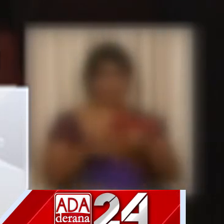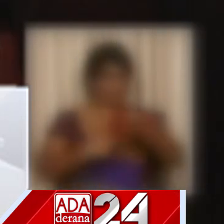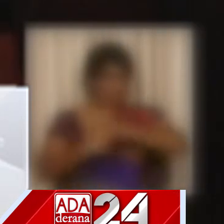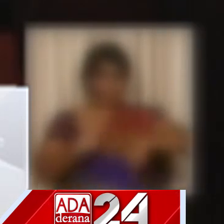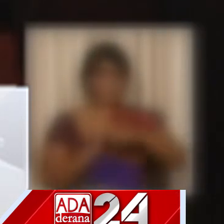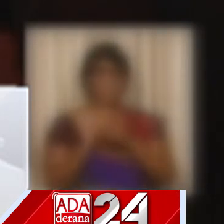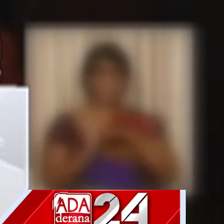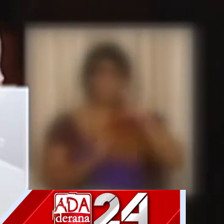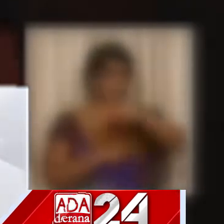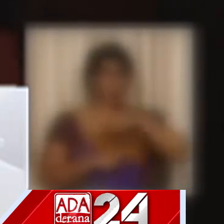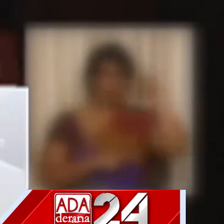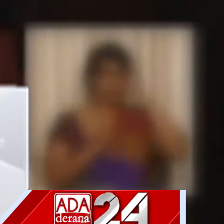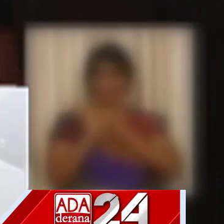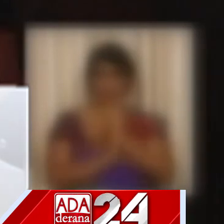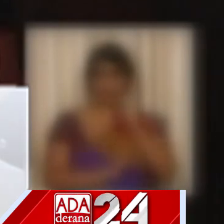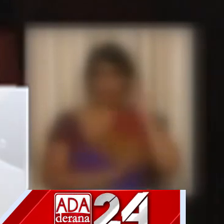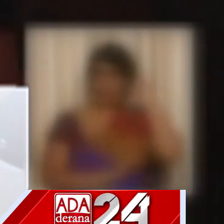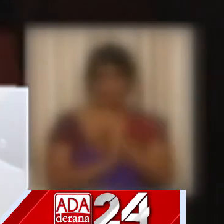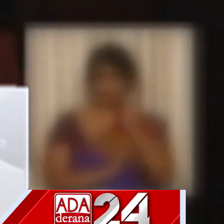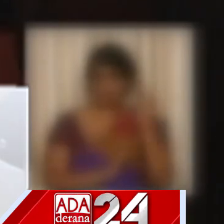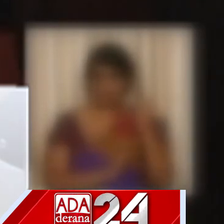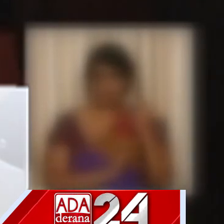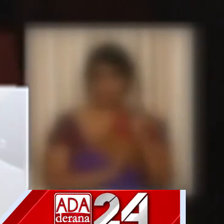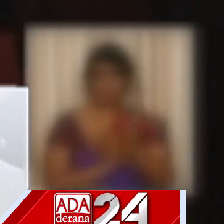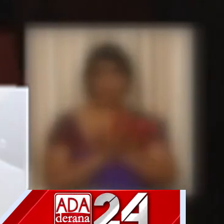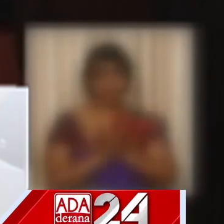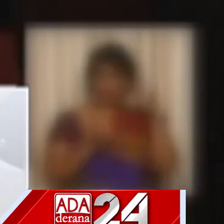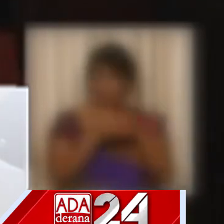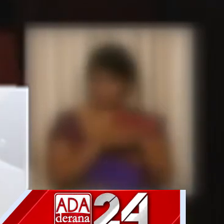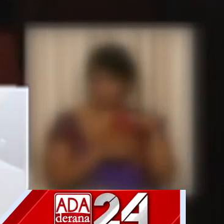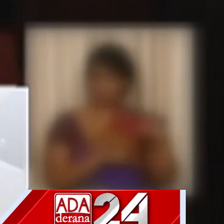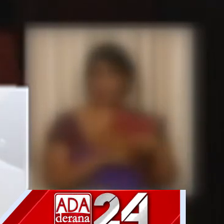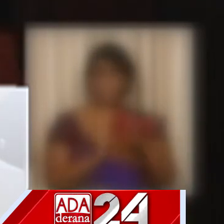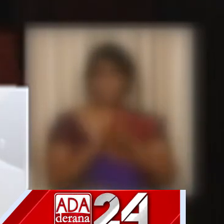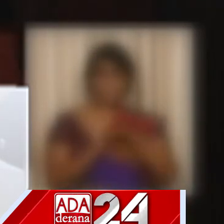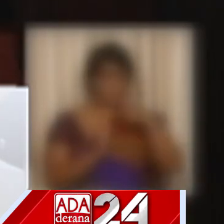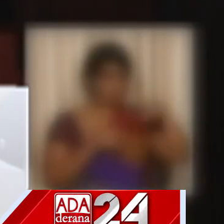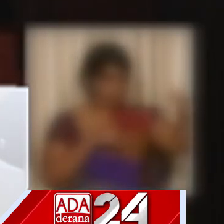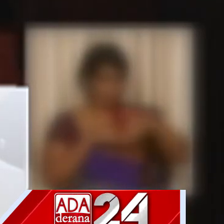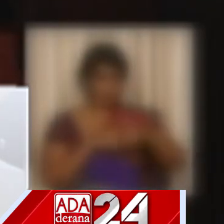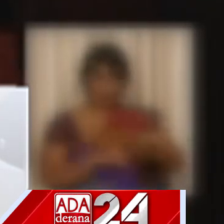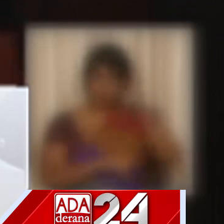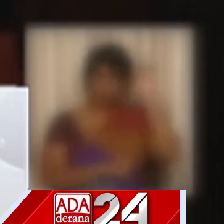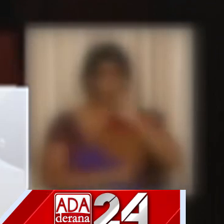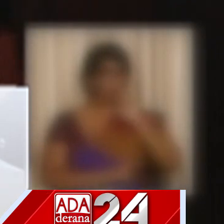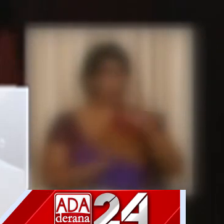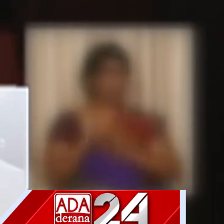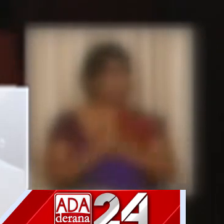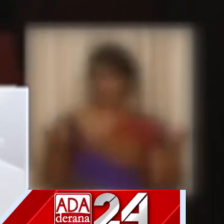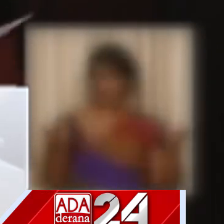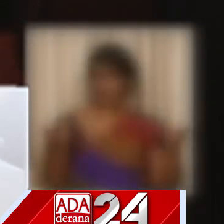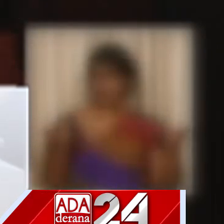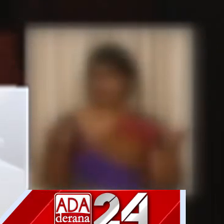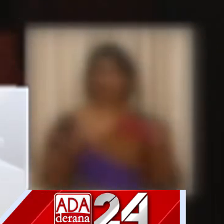මීටර් 500ක පෙරිමීටර් ගහන්න උන්ට අයිතියක් නැහැ එක්ස්පර්ට්ස් පැනල් එකට ආ මීටර් 500ක් ළඟට එන්න බෑයි කියලා නීති රීති